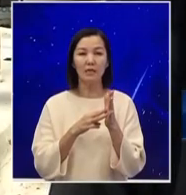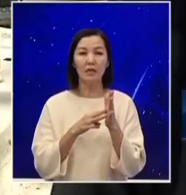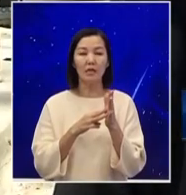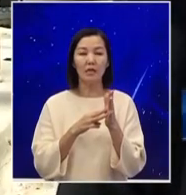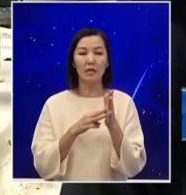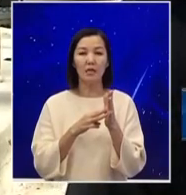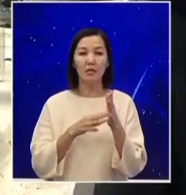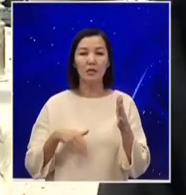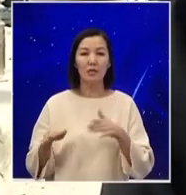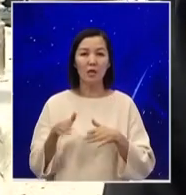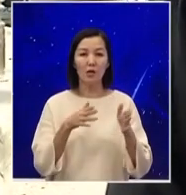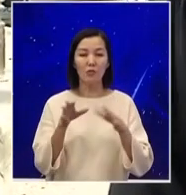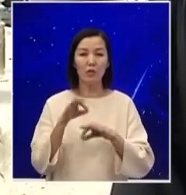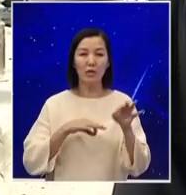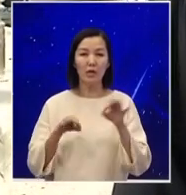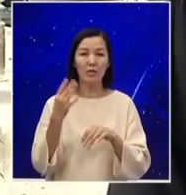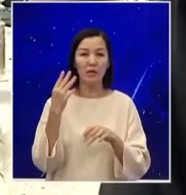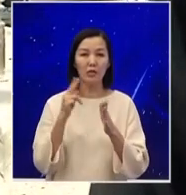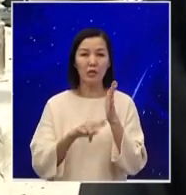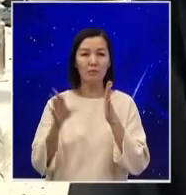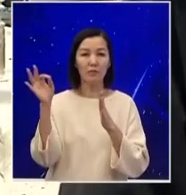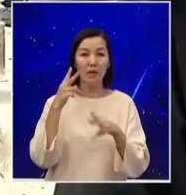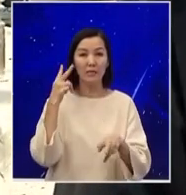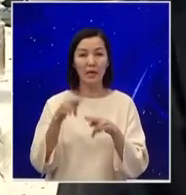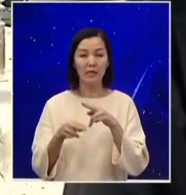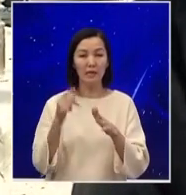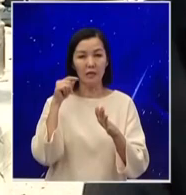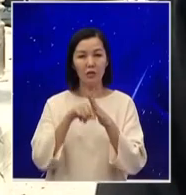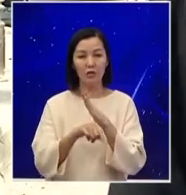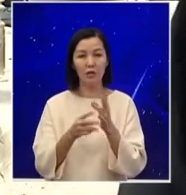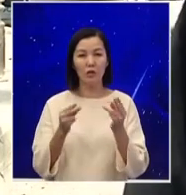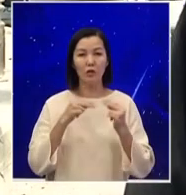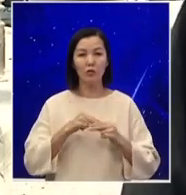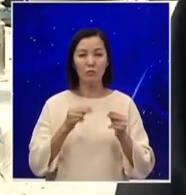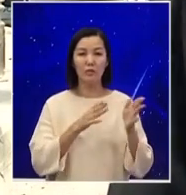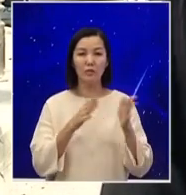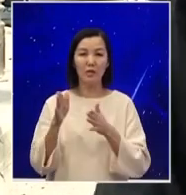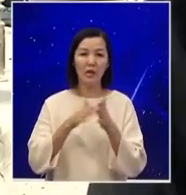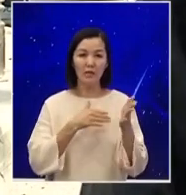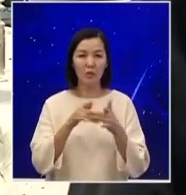дорожная карта бойынша. 70% жасалды, ішкі жұмыстары қалды.